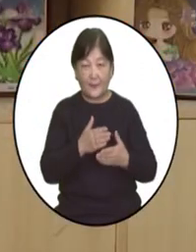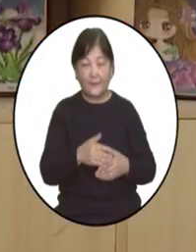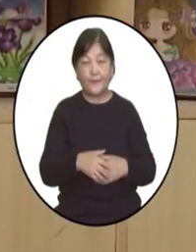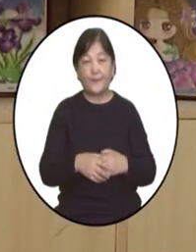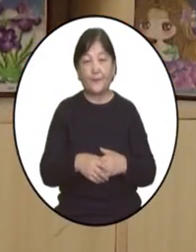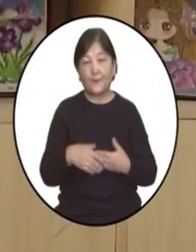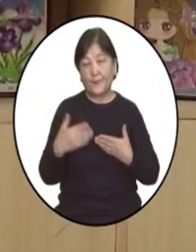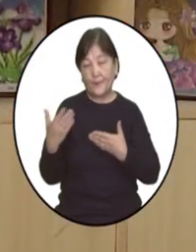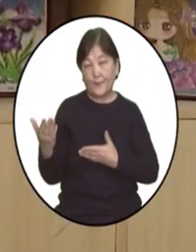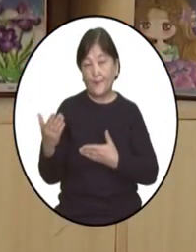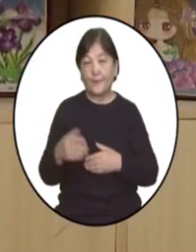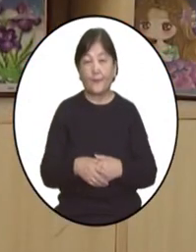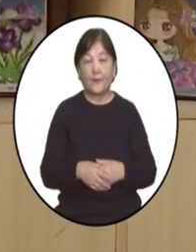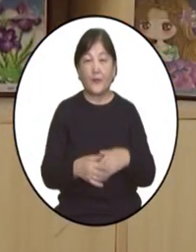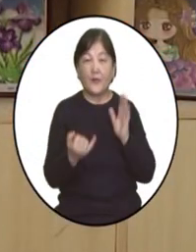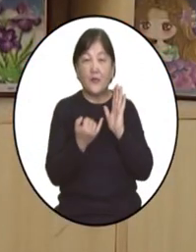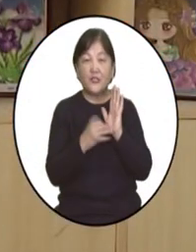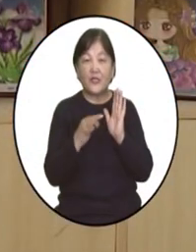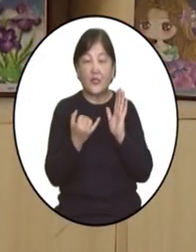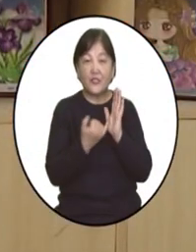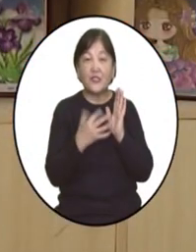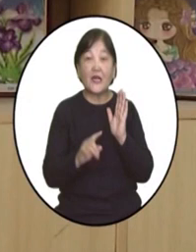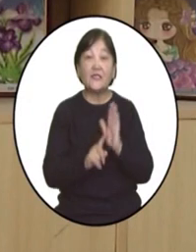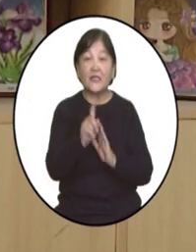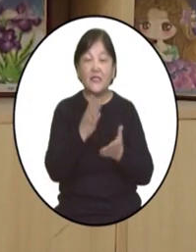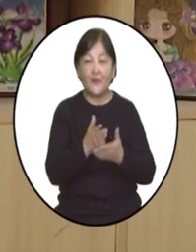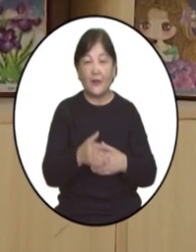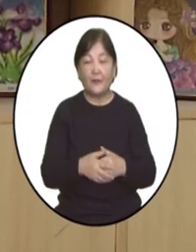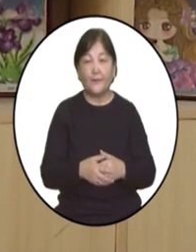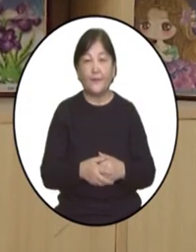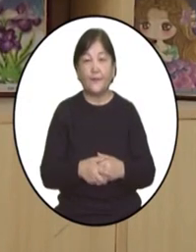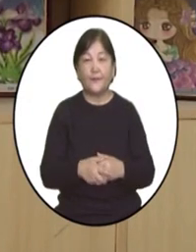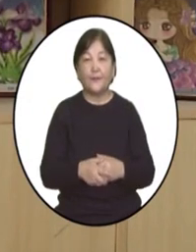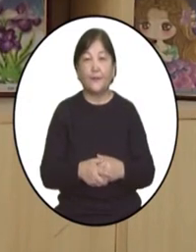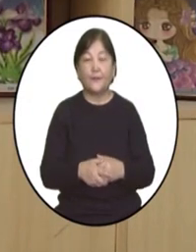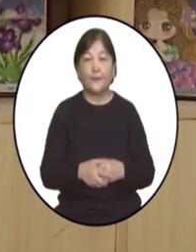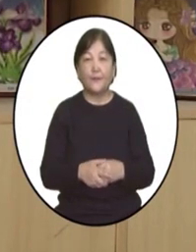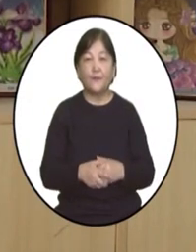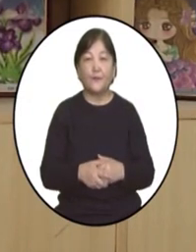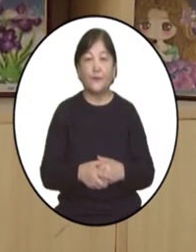60-аас эхлэх гэж байна. А.